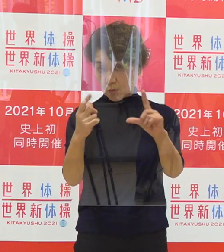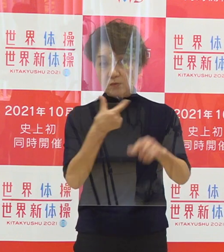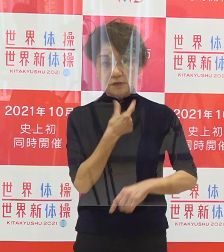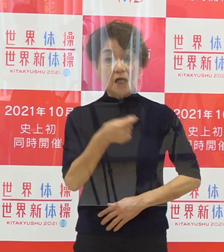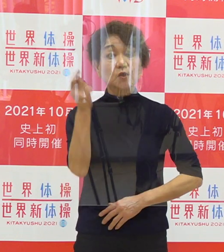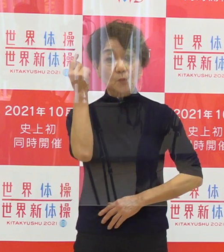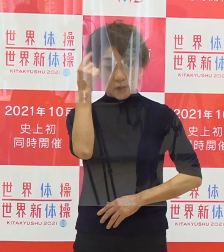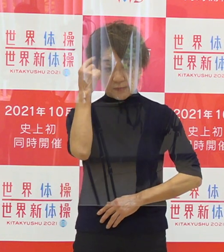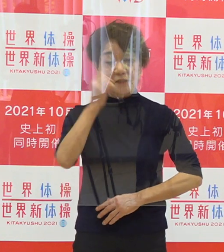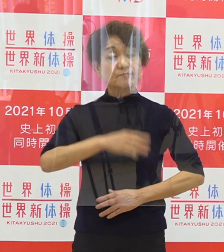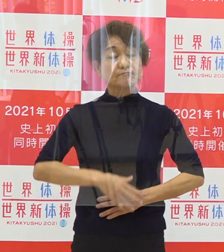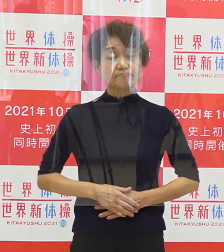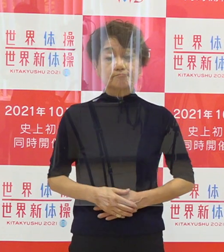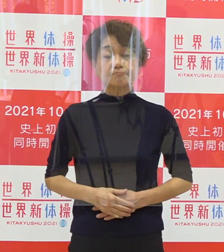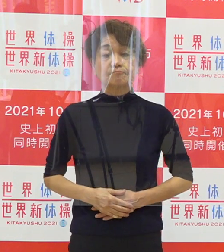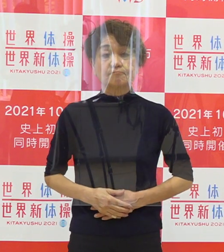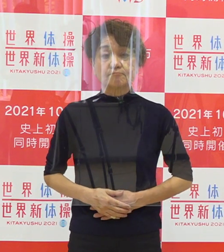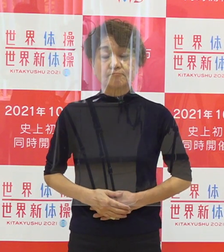ただきますが、